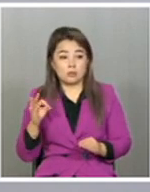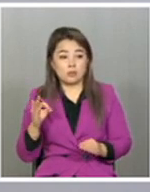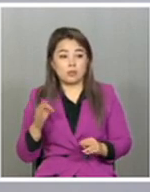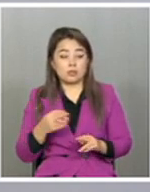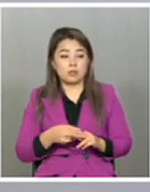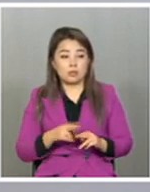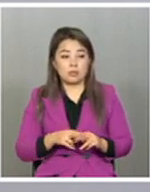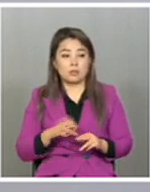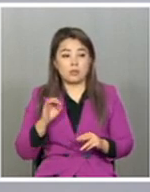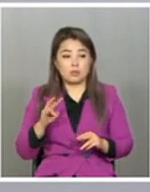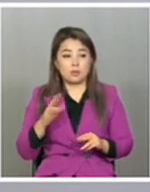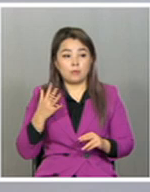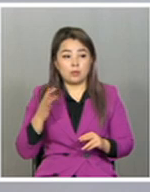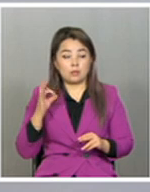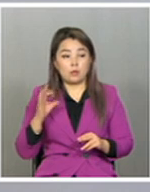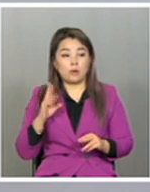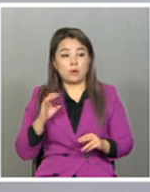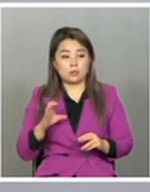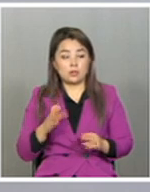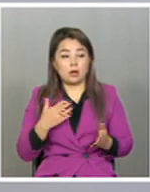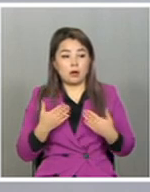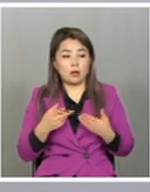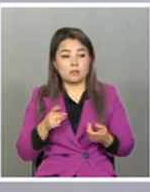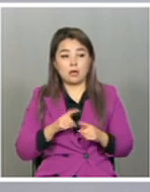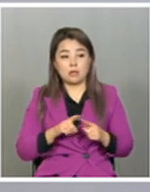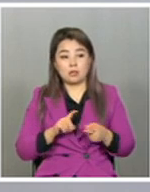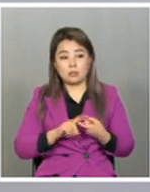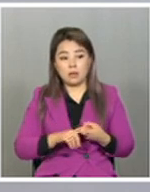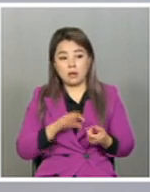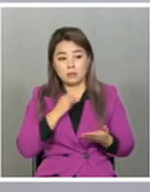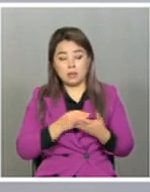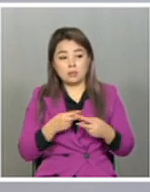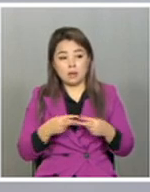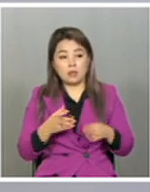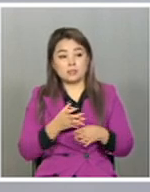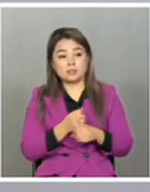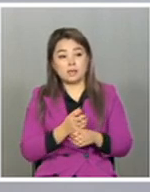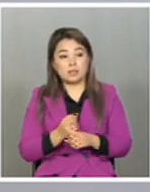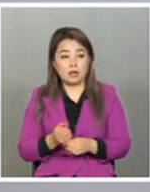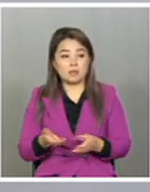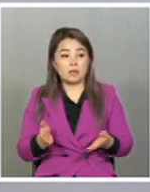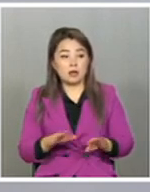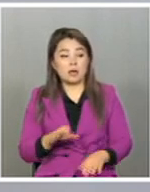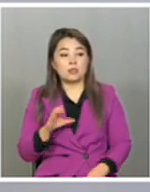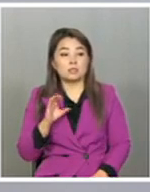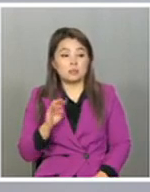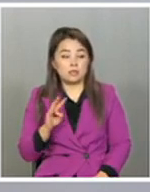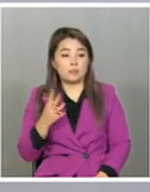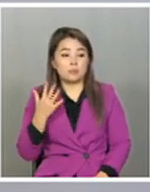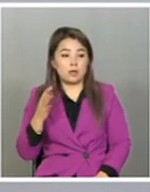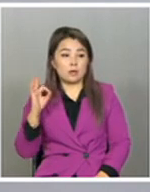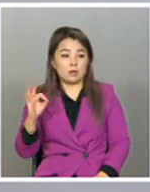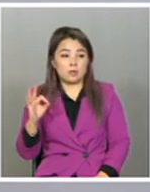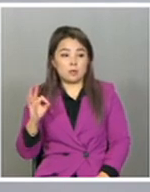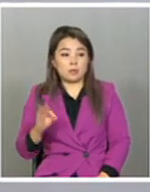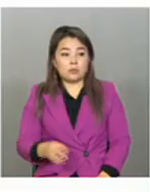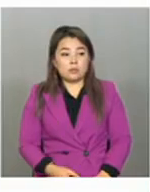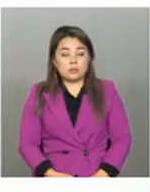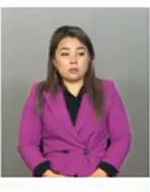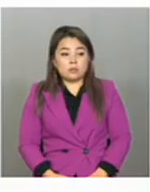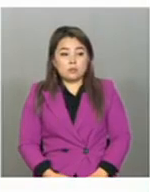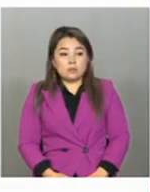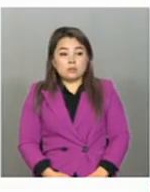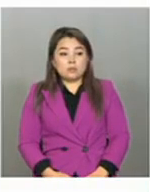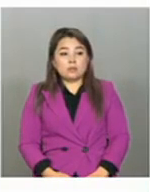5 градустың косинус 5 градусқа қатынасына тең. Қысқарады, сонда жауабы синус 5 градусқа тең